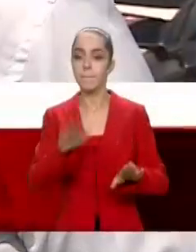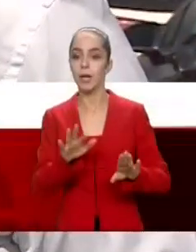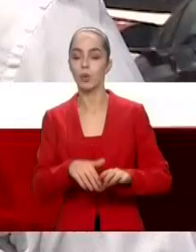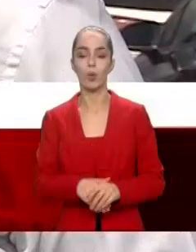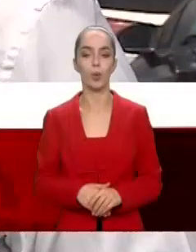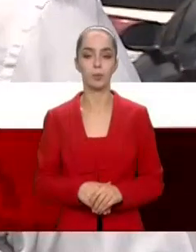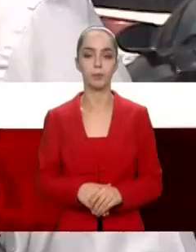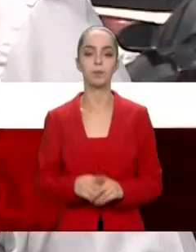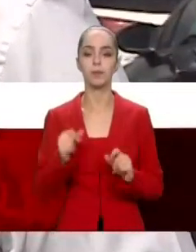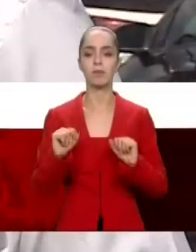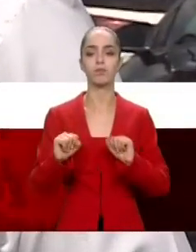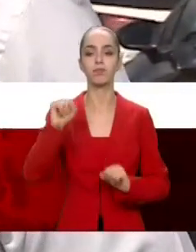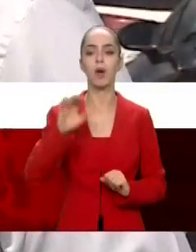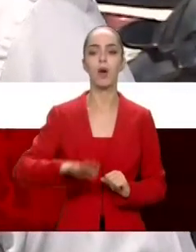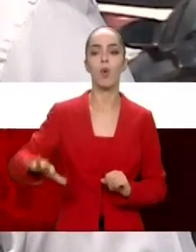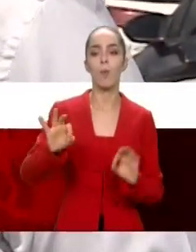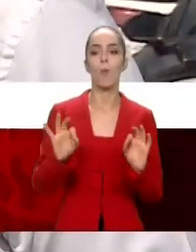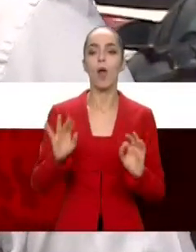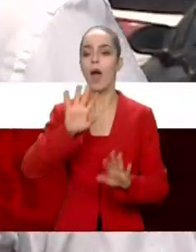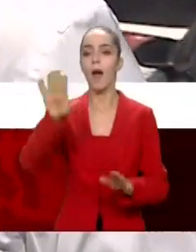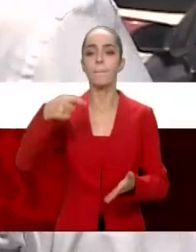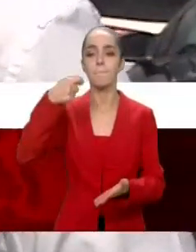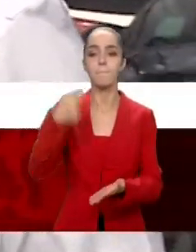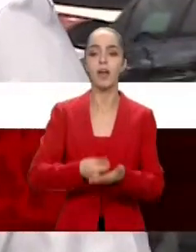arttırım muhakkak olacaktır. Herkesin çünkü peşin parası yok.